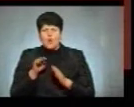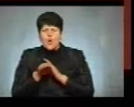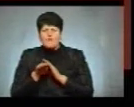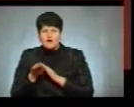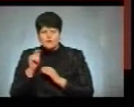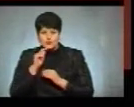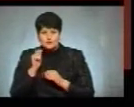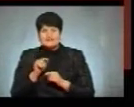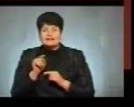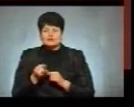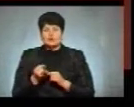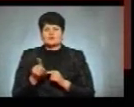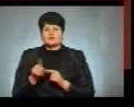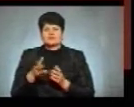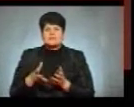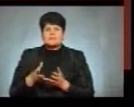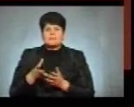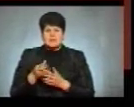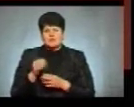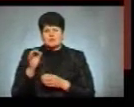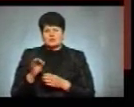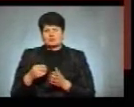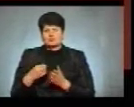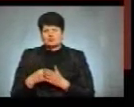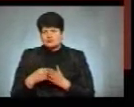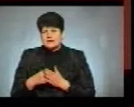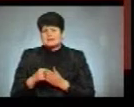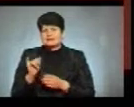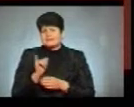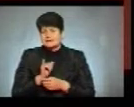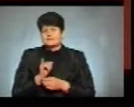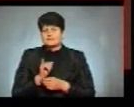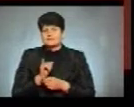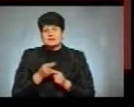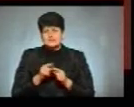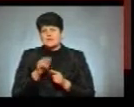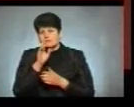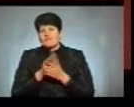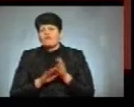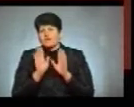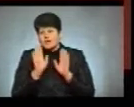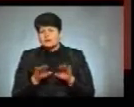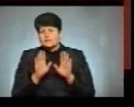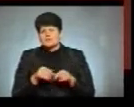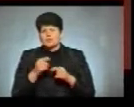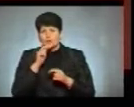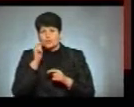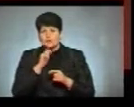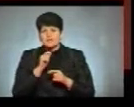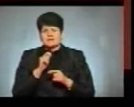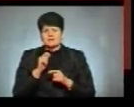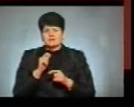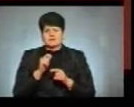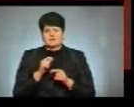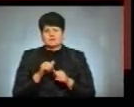так? Для того, щоб вони сплатять якийсь відсоток бюджету, відповідно, скажімо, це їм пробачиться, і далі буде країна рухатися від